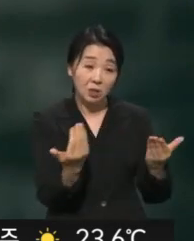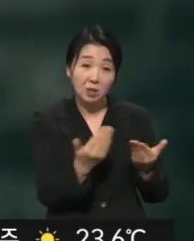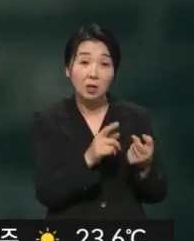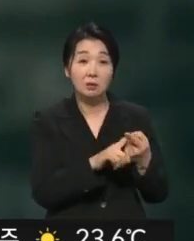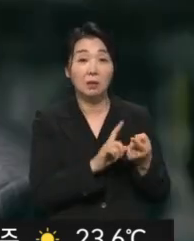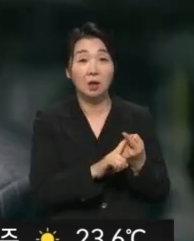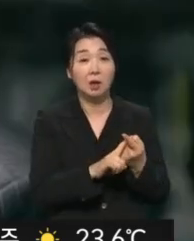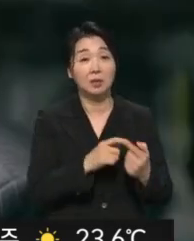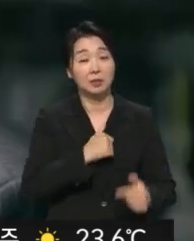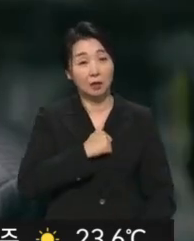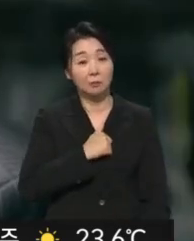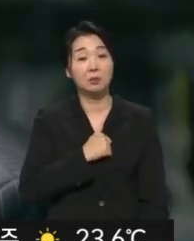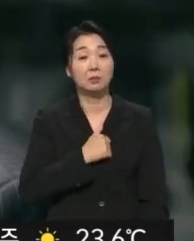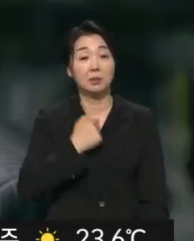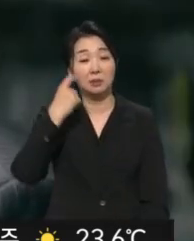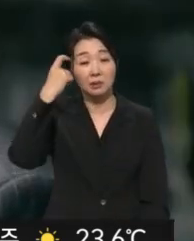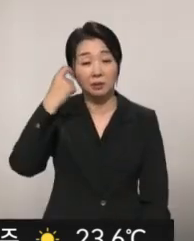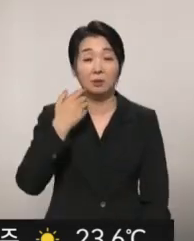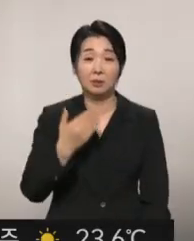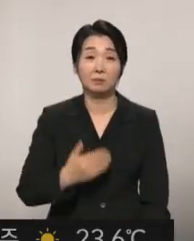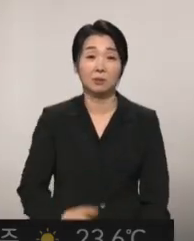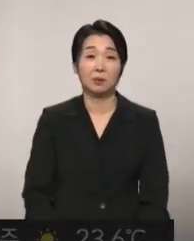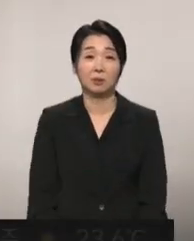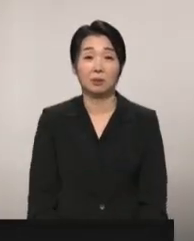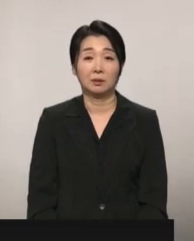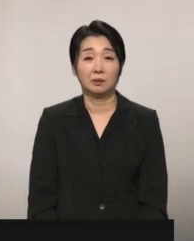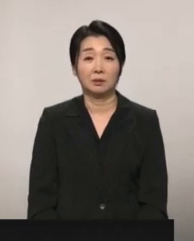대한 자부심을 느끼고 있었습니다.